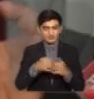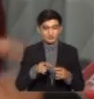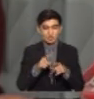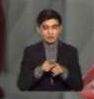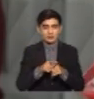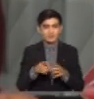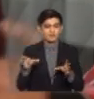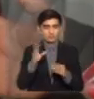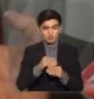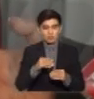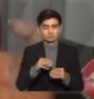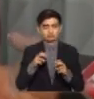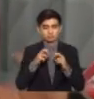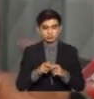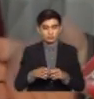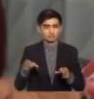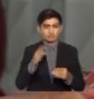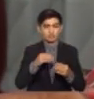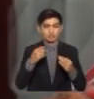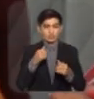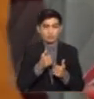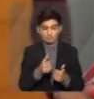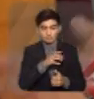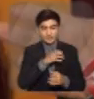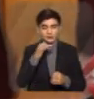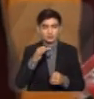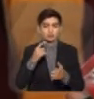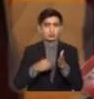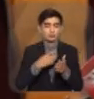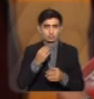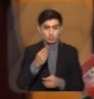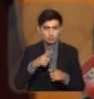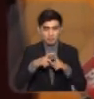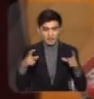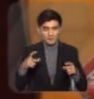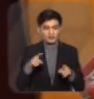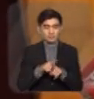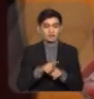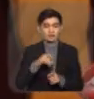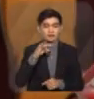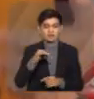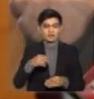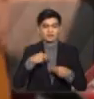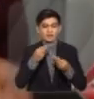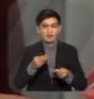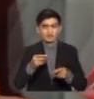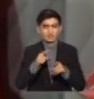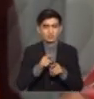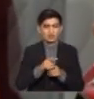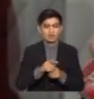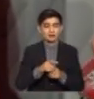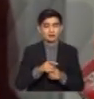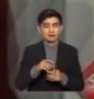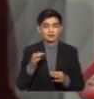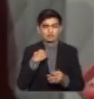тропку прошла все прошло теперь требует еще какую то справку от палаты чтобы дали типа как дают племенным у